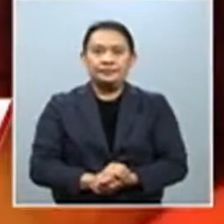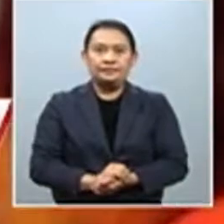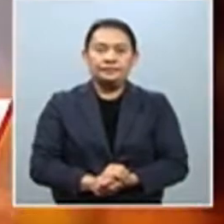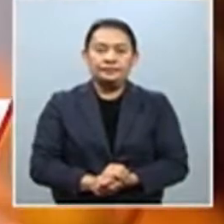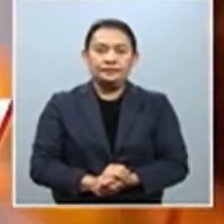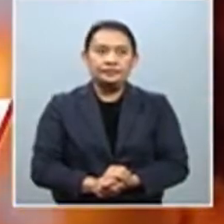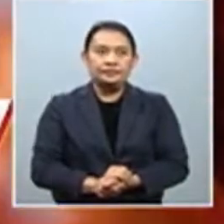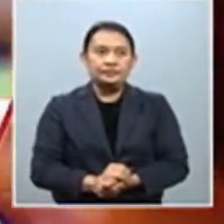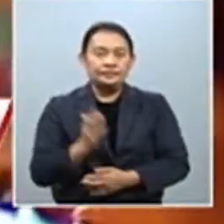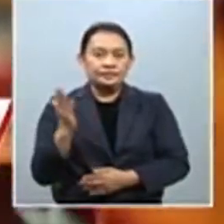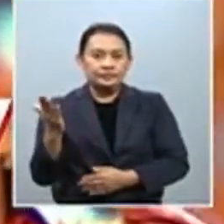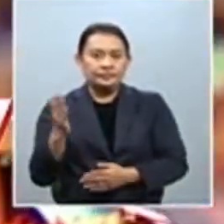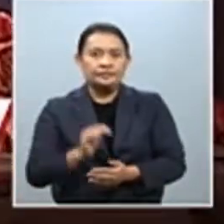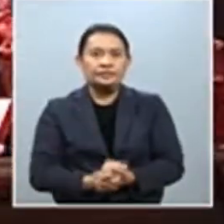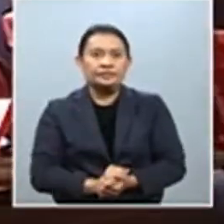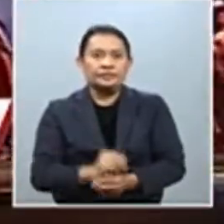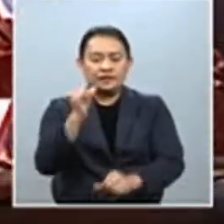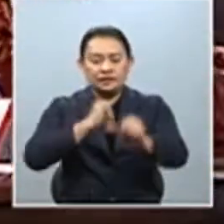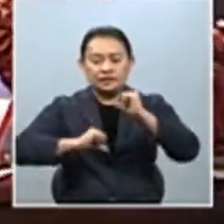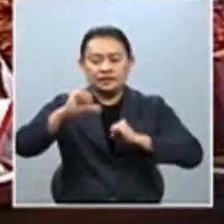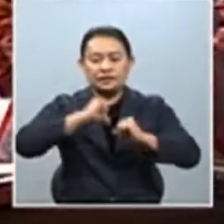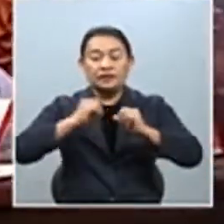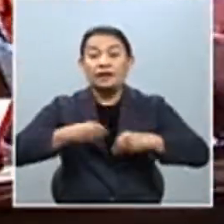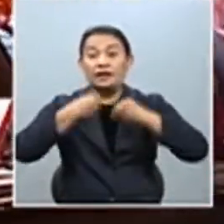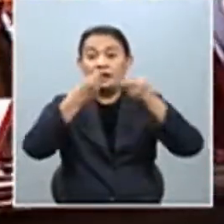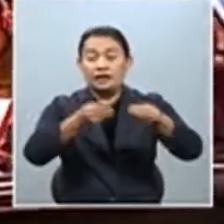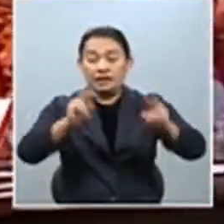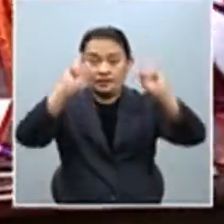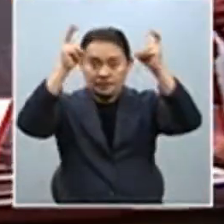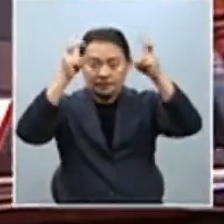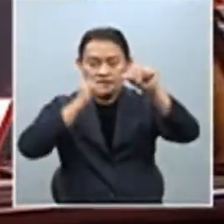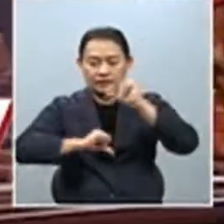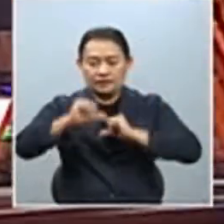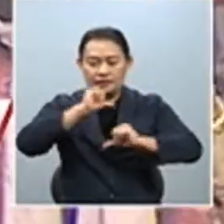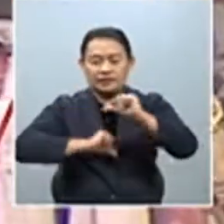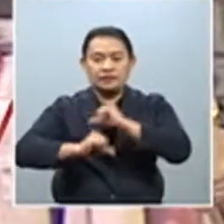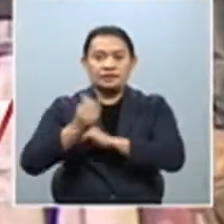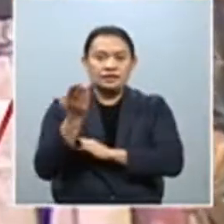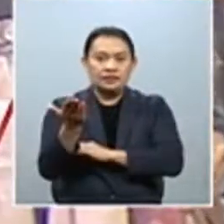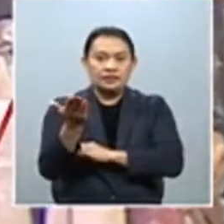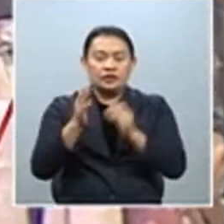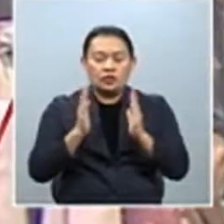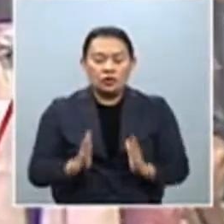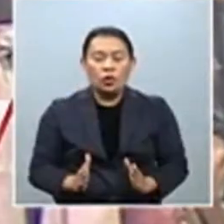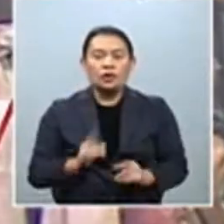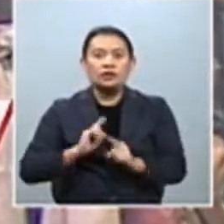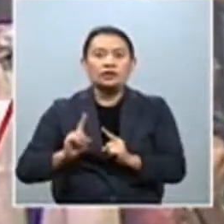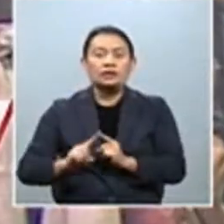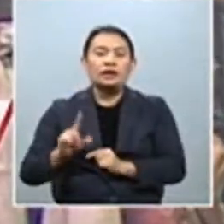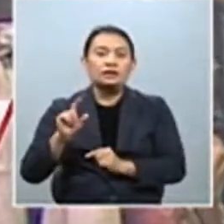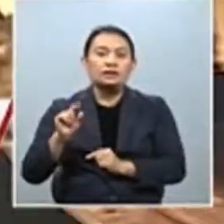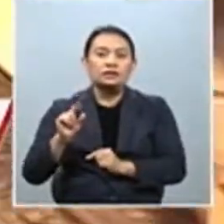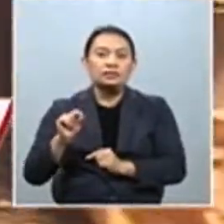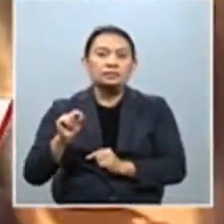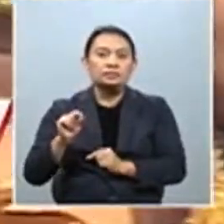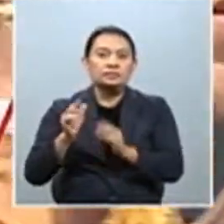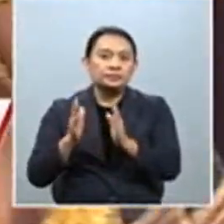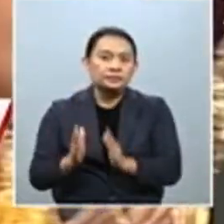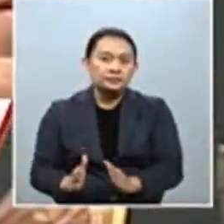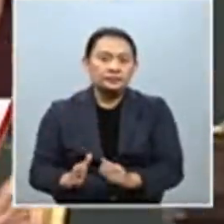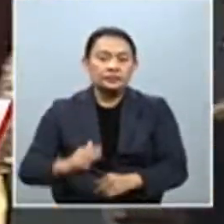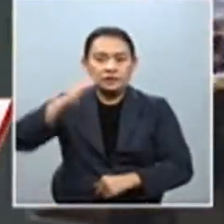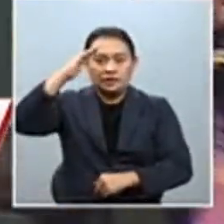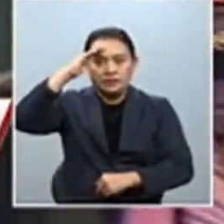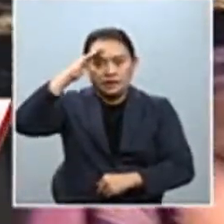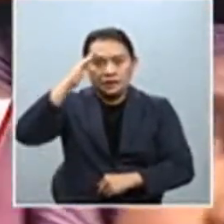ถัดมากับที่สุดของโชว์ที่ต้องยกให้ละคร1ด้าวฟ้าเดียวเพราะโชว์นี้มีนักแสดงจากละครกว่า20คนพร้อมกองทัพทหารอีกกว่